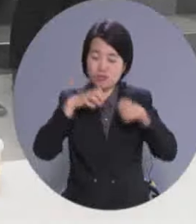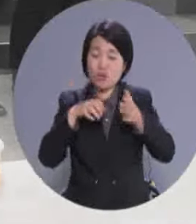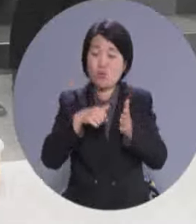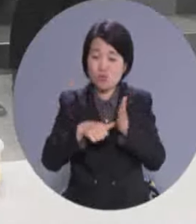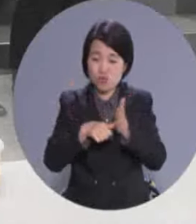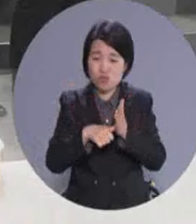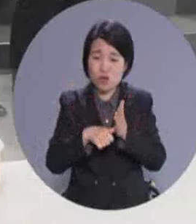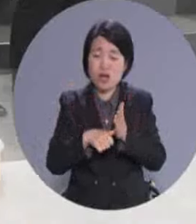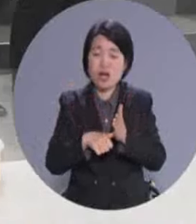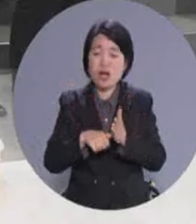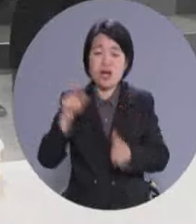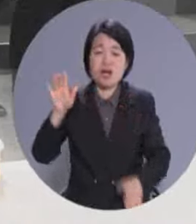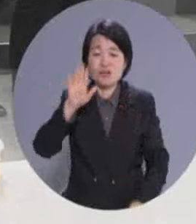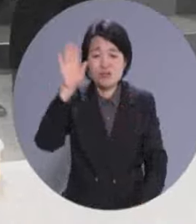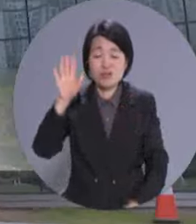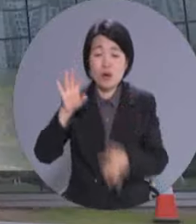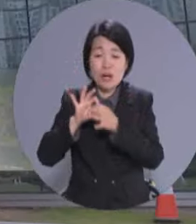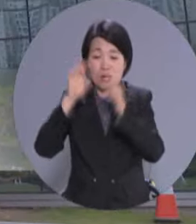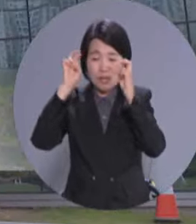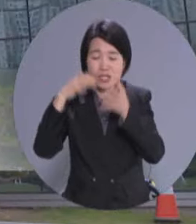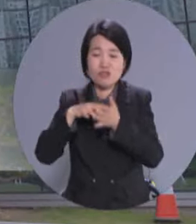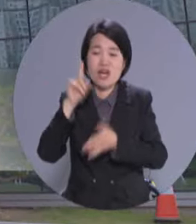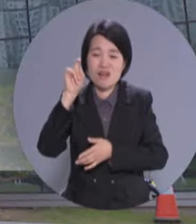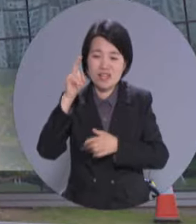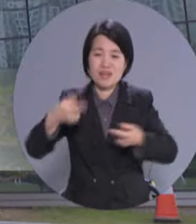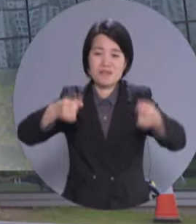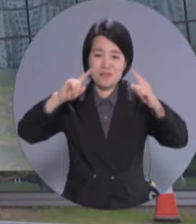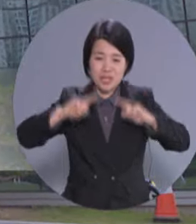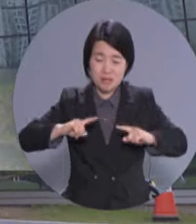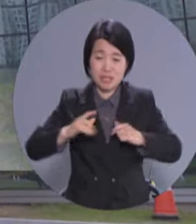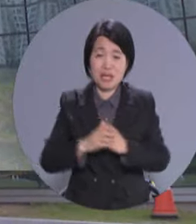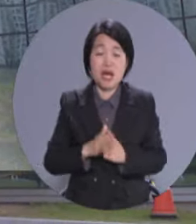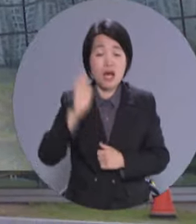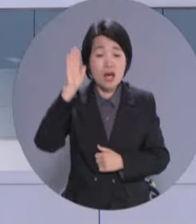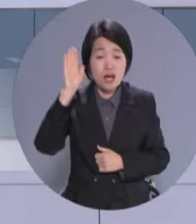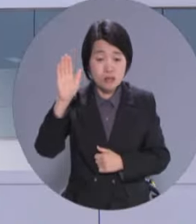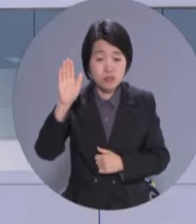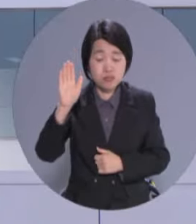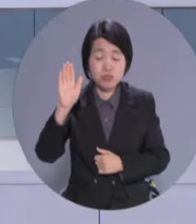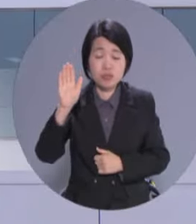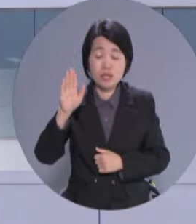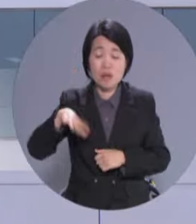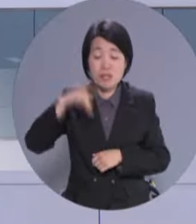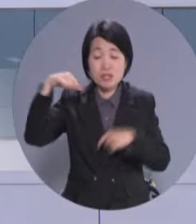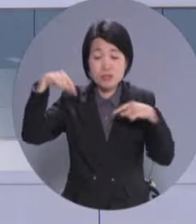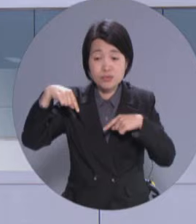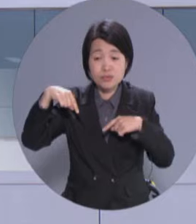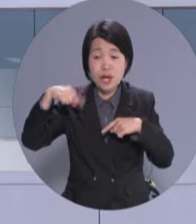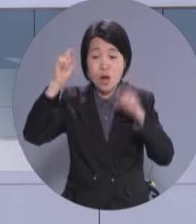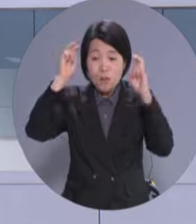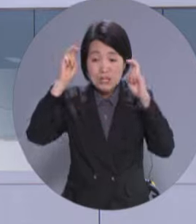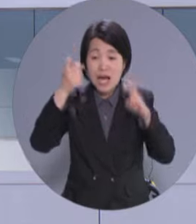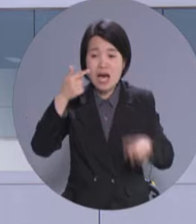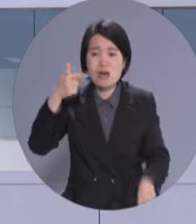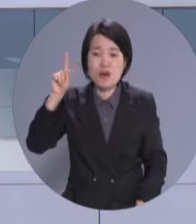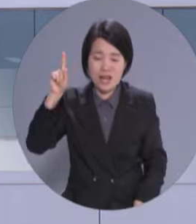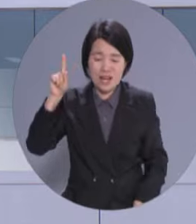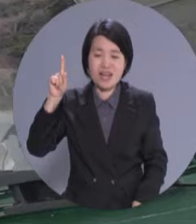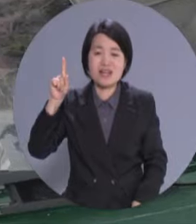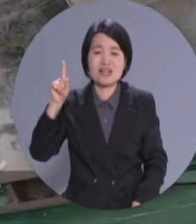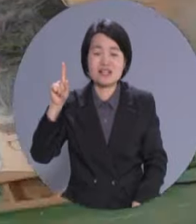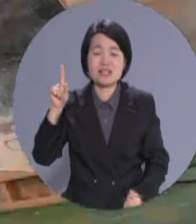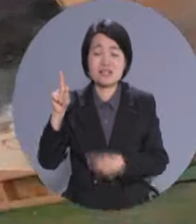우주산업 관련 기업이 참여했습니다. 특히 최근 차세대 발사체 개발 사업에 우선 협상자로 선정된 한화